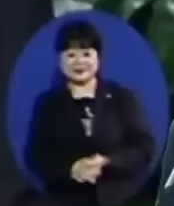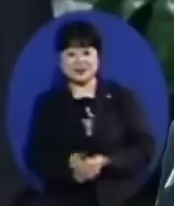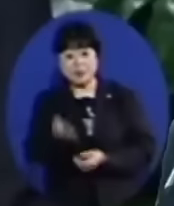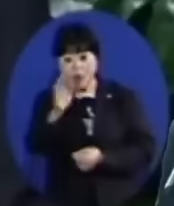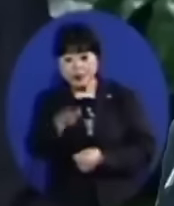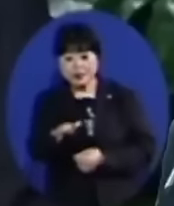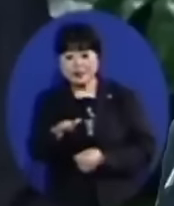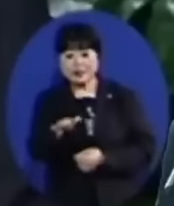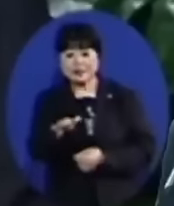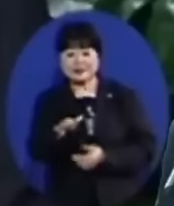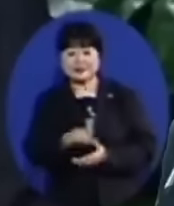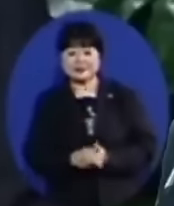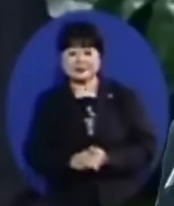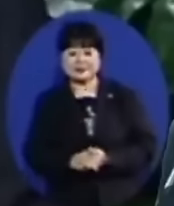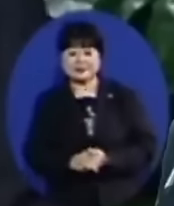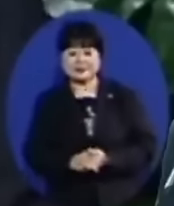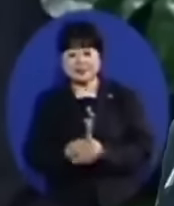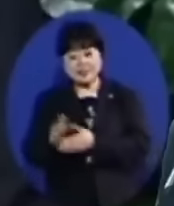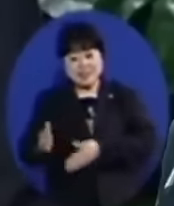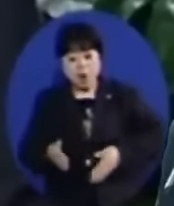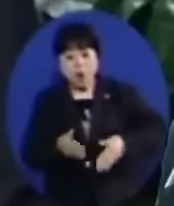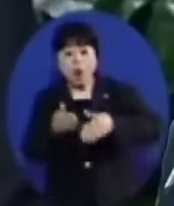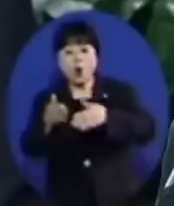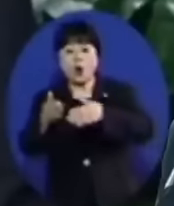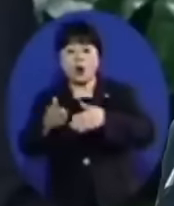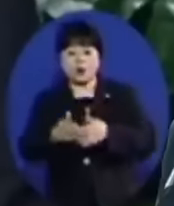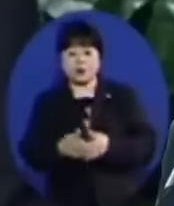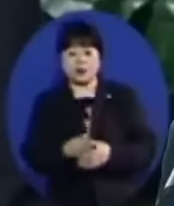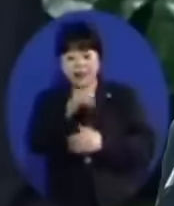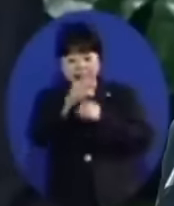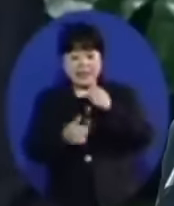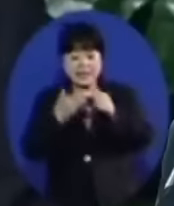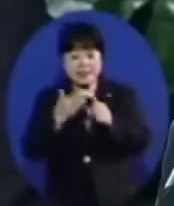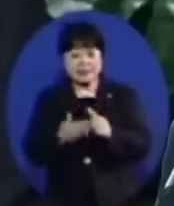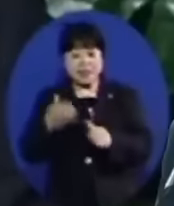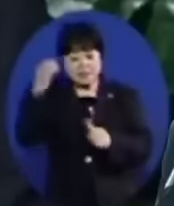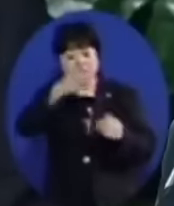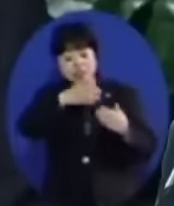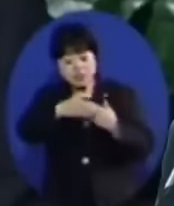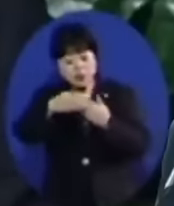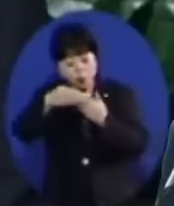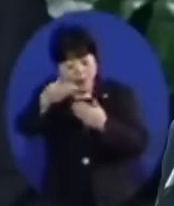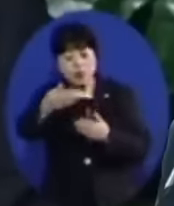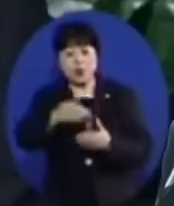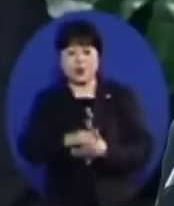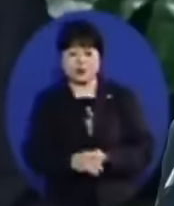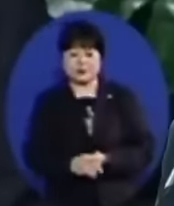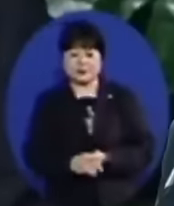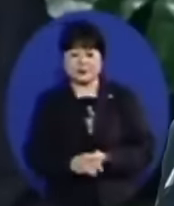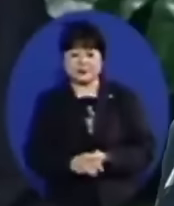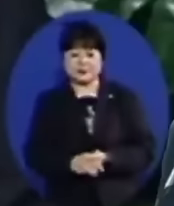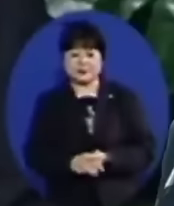그러면 그 길로 하나님의 성령이 이끌어가는 것입니다.